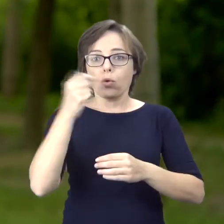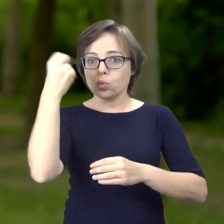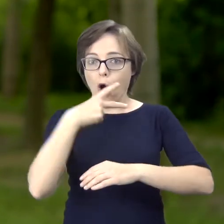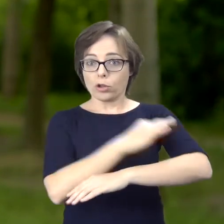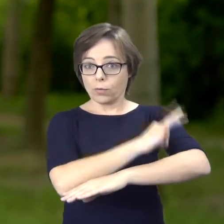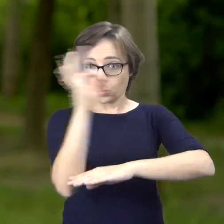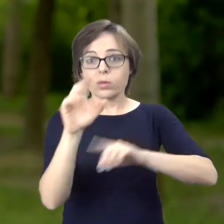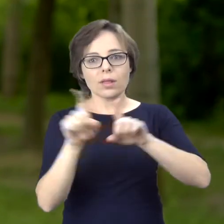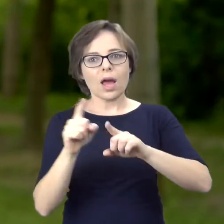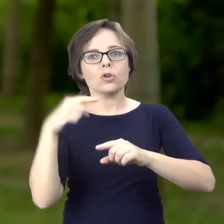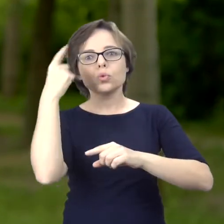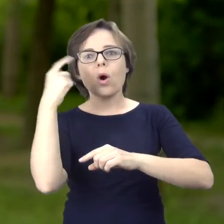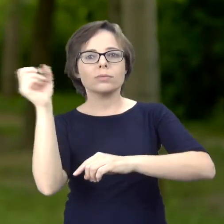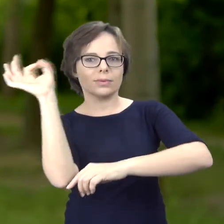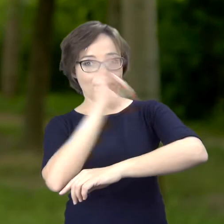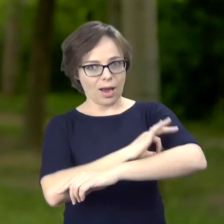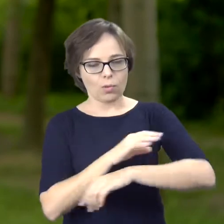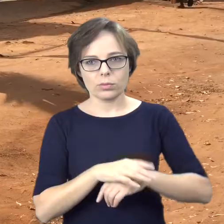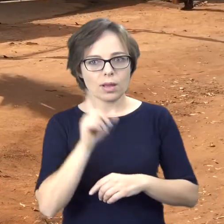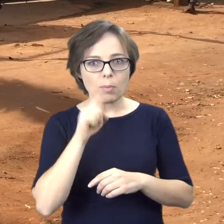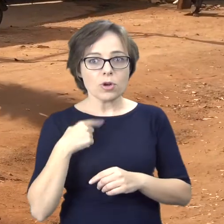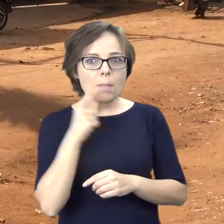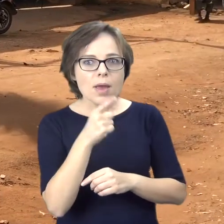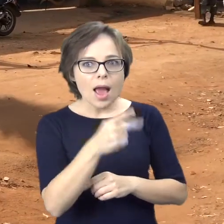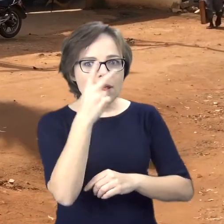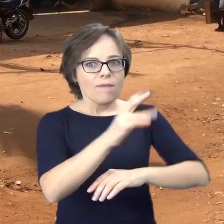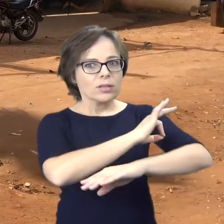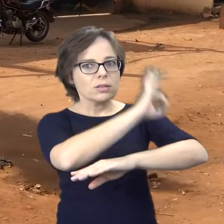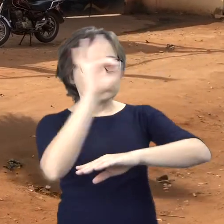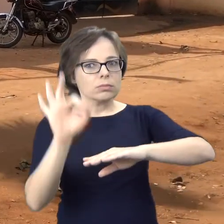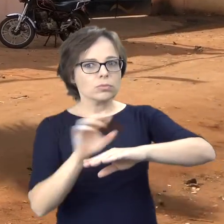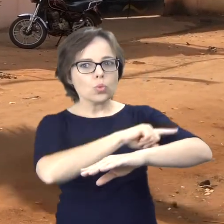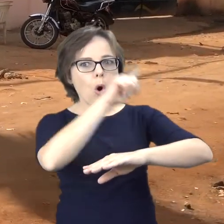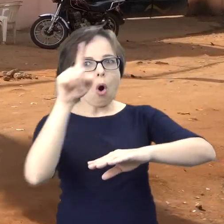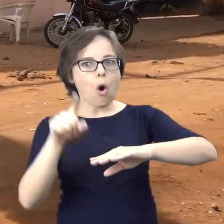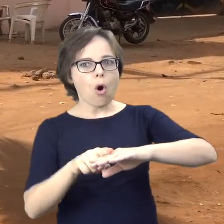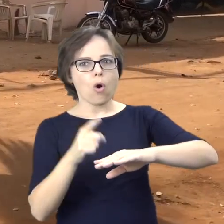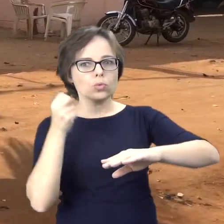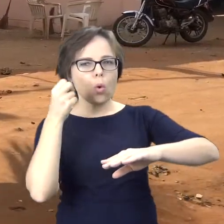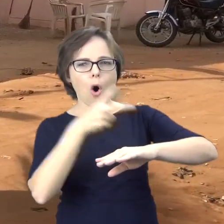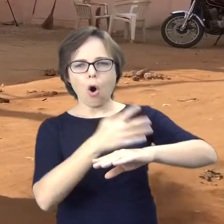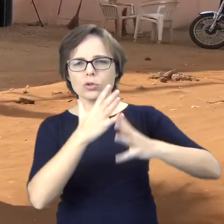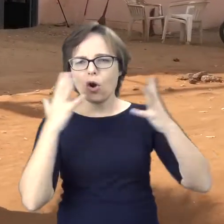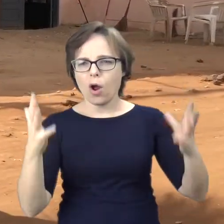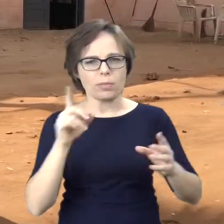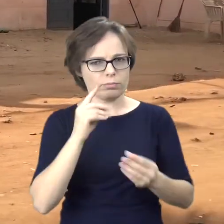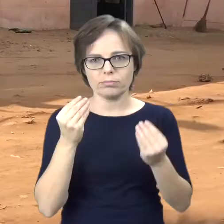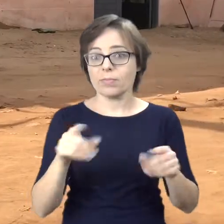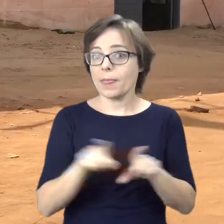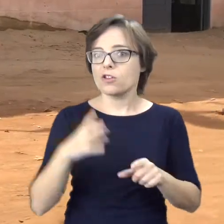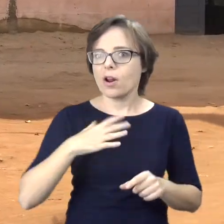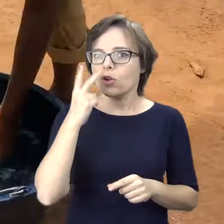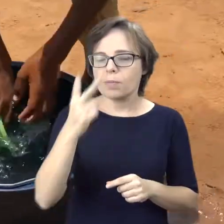wielkie słońce, które jest naprawdę przeogromne, to jest coś takiego wow, nie? Coś, dlaczego warto pojechać, warto zobaczyć zwierzęta na safari, warto